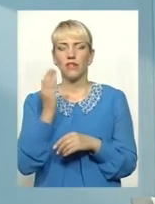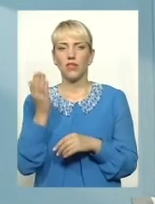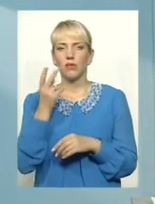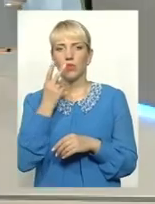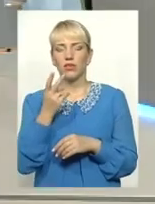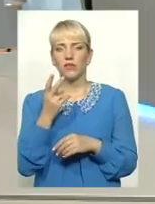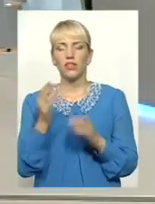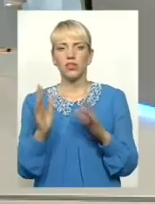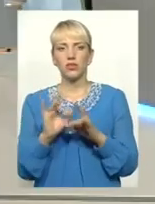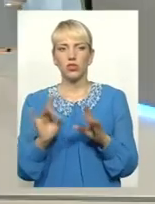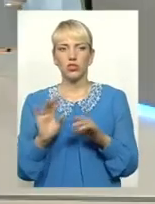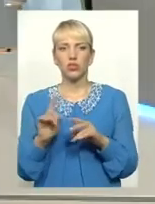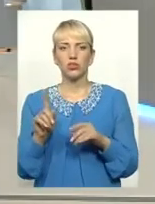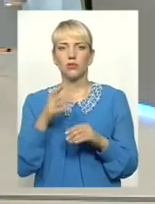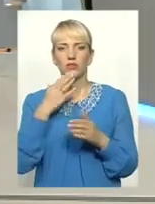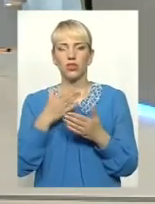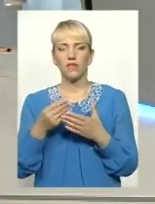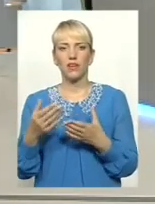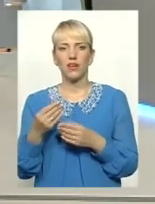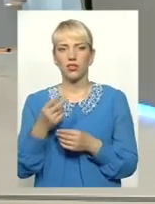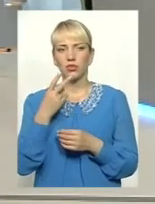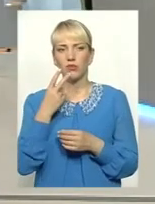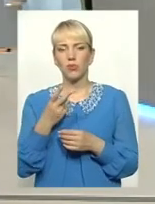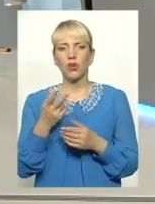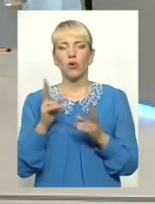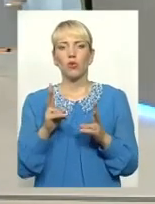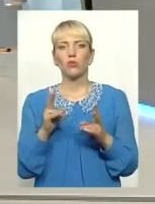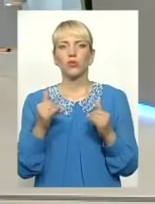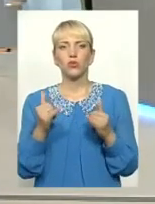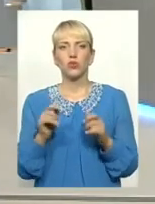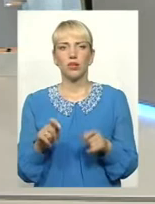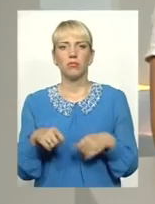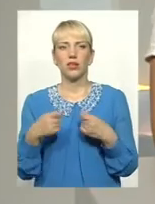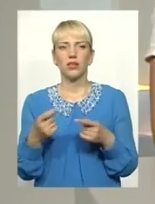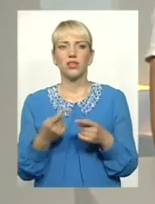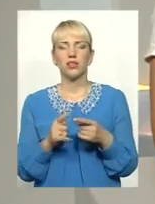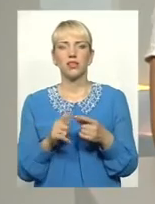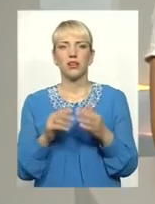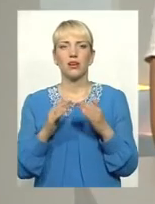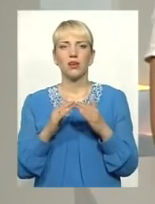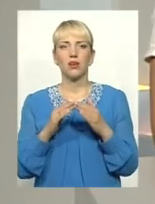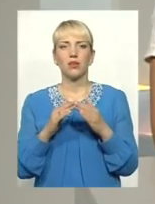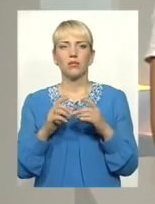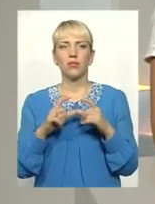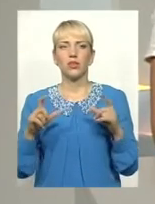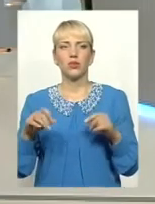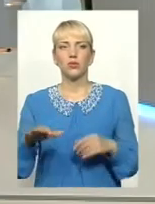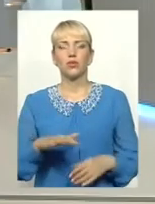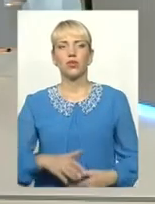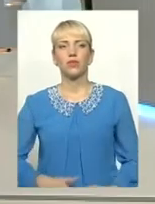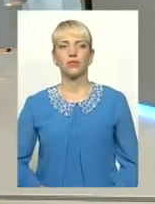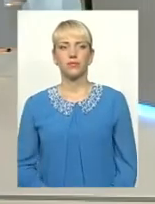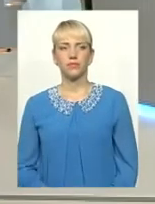Я хочу, от, щоб вона враження свої побачила від того, кому сьогодні передається цей притулок. Пані Марина.